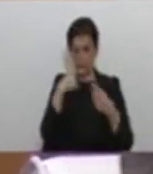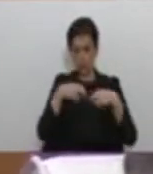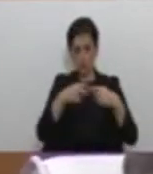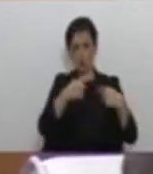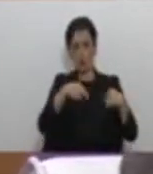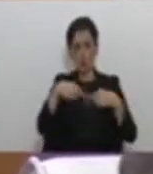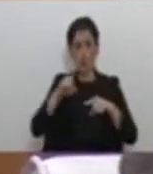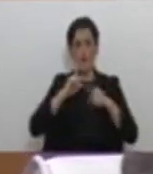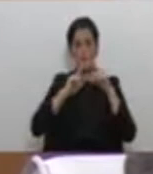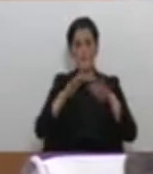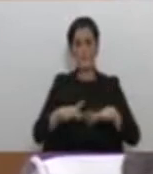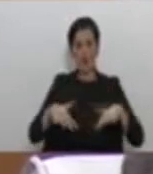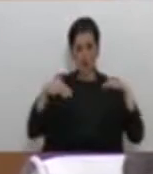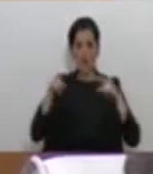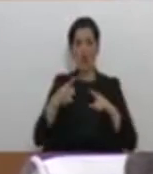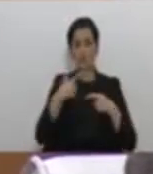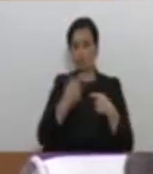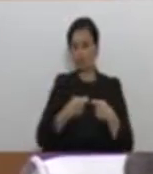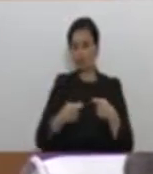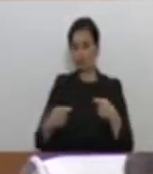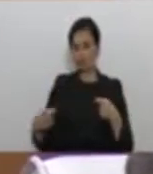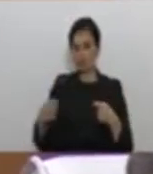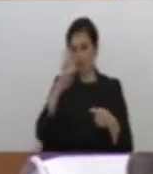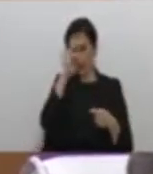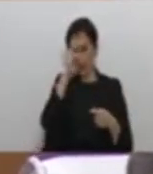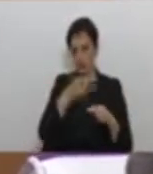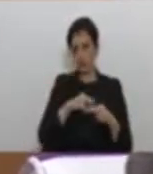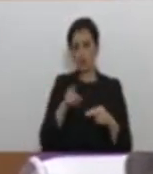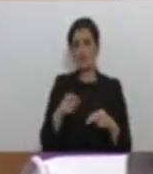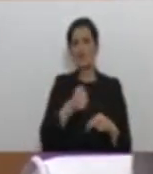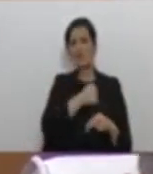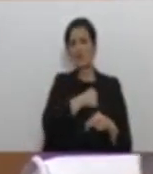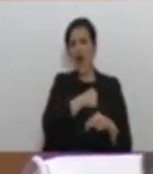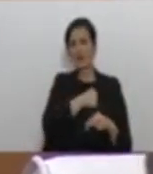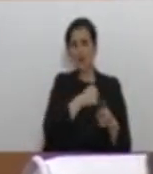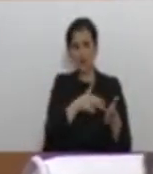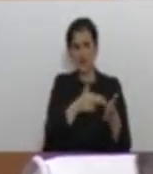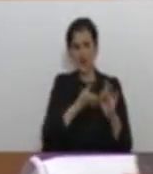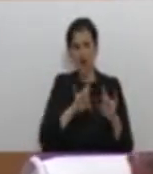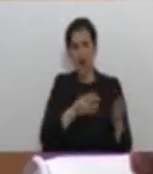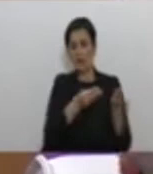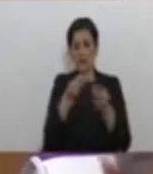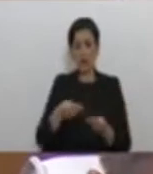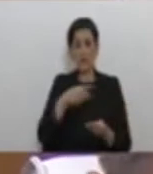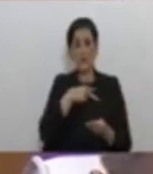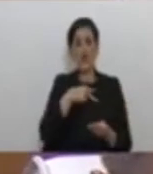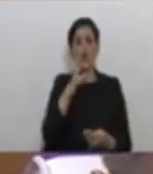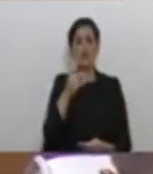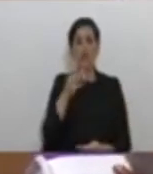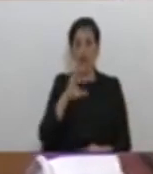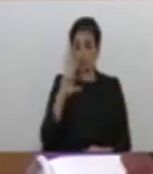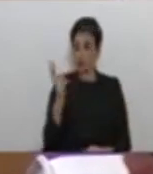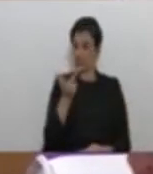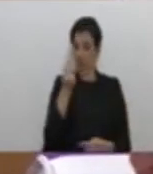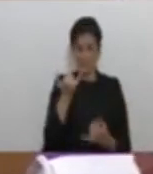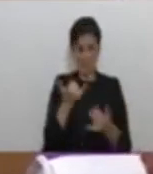პლენარულ სტომაზე და რატომ აჯანჯლებს ხელისუფლება ამ საცოდავი ანგარიშის განხილვასაც კი პარლამენტში, როდესაც ნატოს სამიტი ახლოვდება და